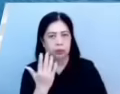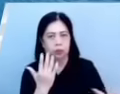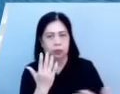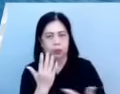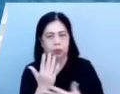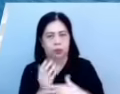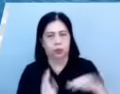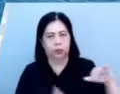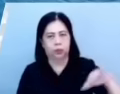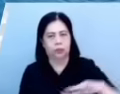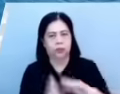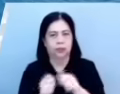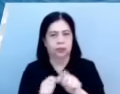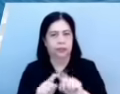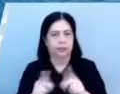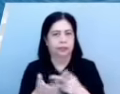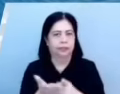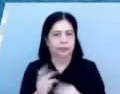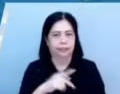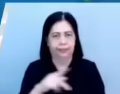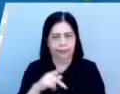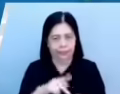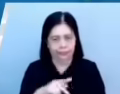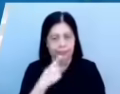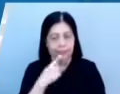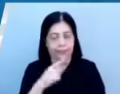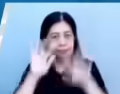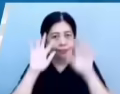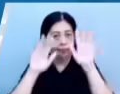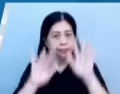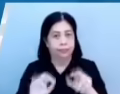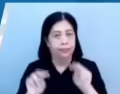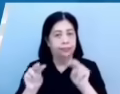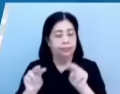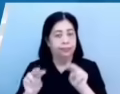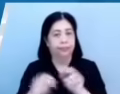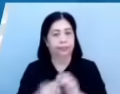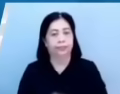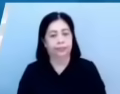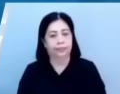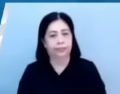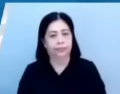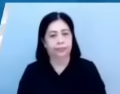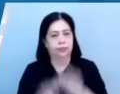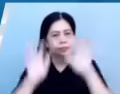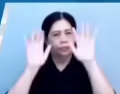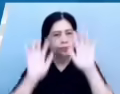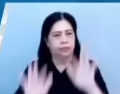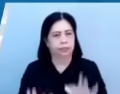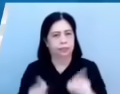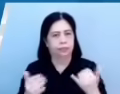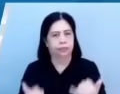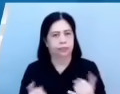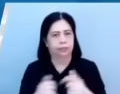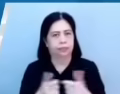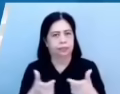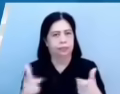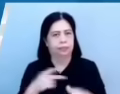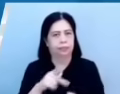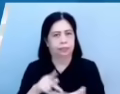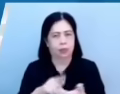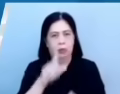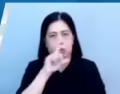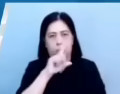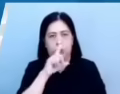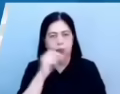iba pang panig ng bansa. Base sa rainfall forecast ng Metro Weather, uulanin ngayong araw ang malaking bahagi ng Luzon at